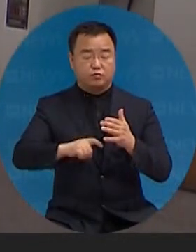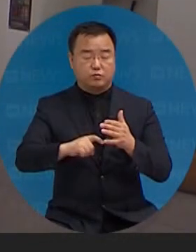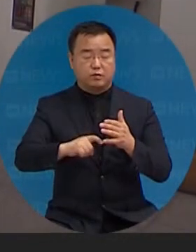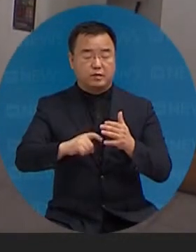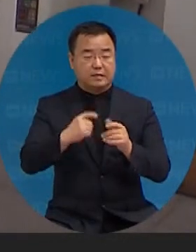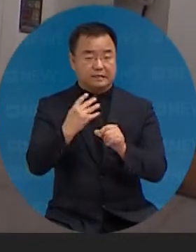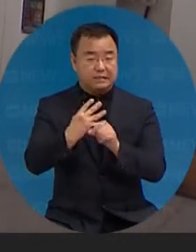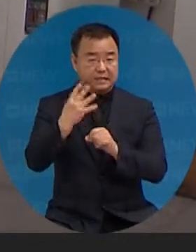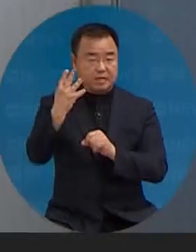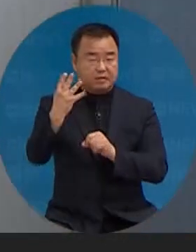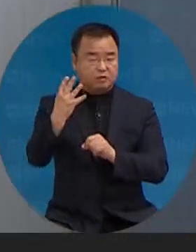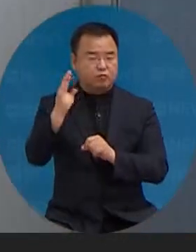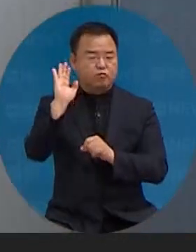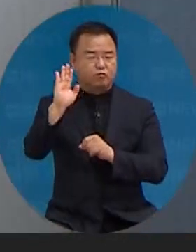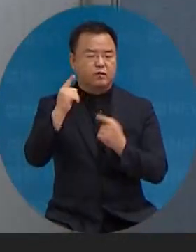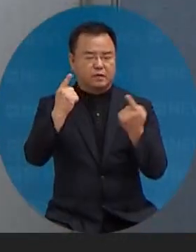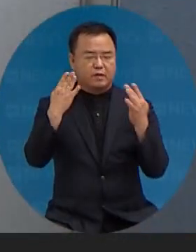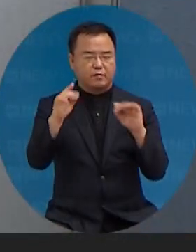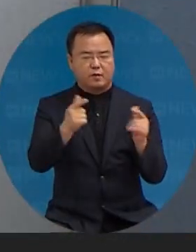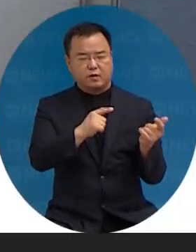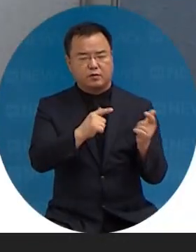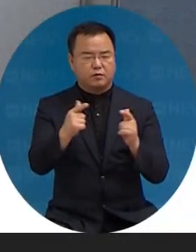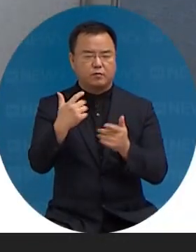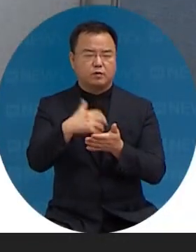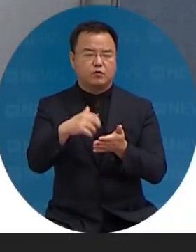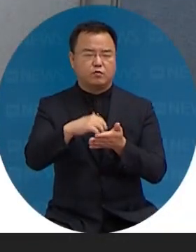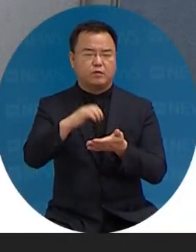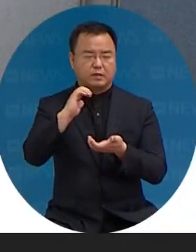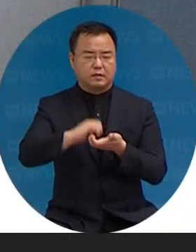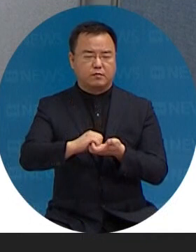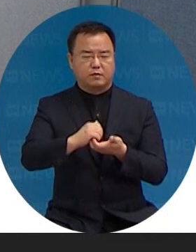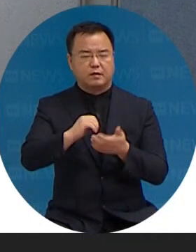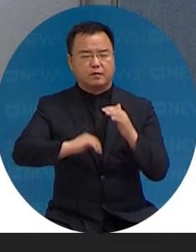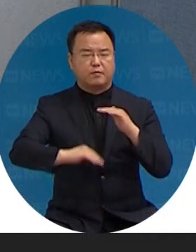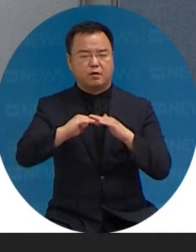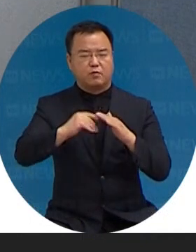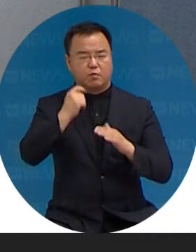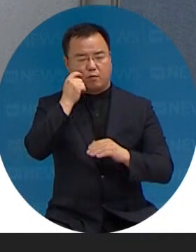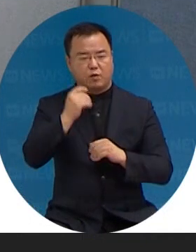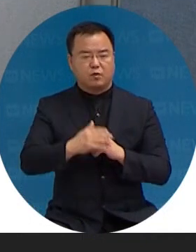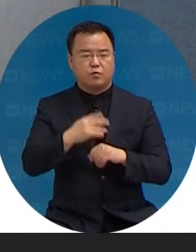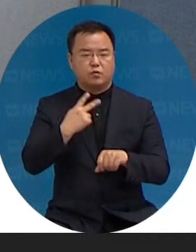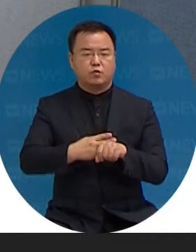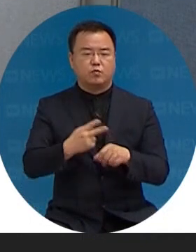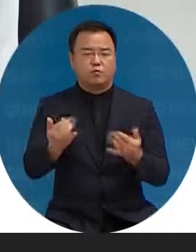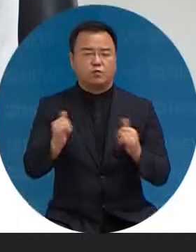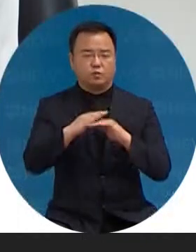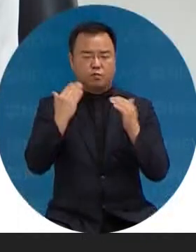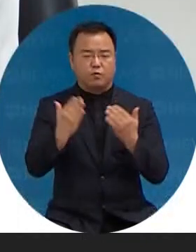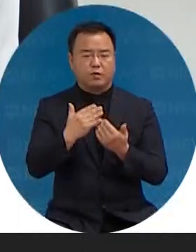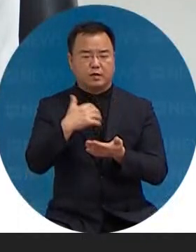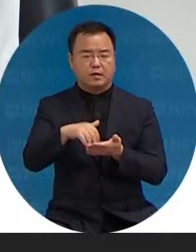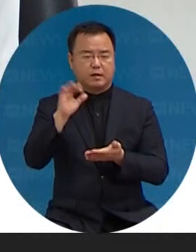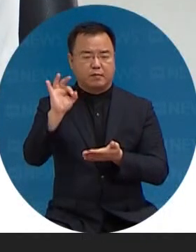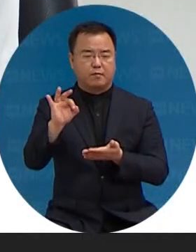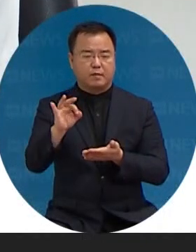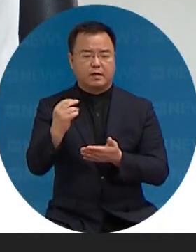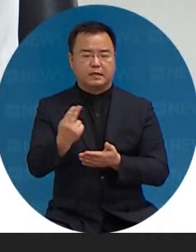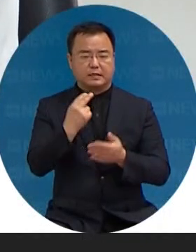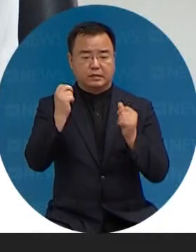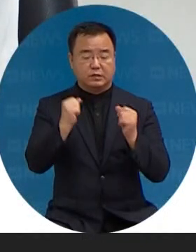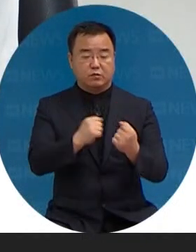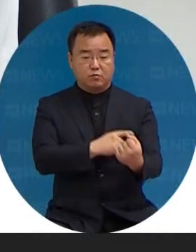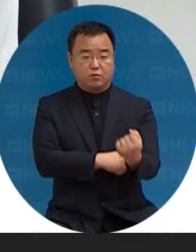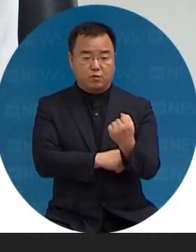없게 됩니다 요 직원 전체를 같이 봐서 그분들의 생존 꿈과 주에 배교 가 되었을 때